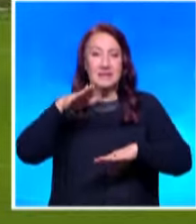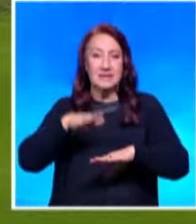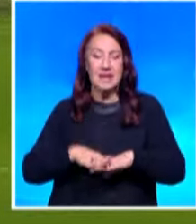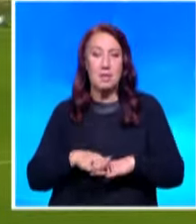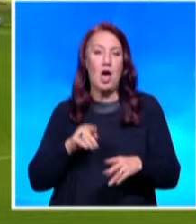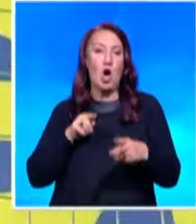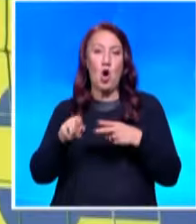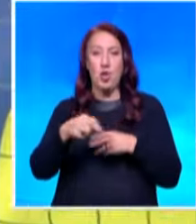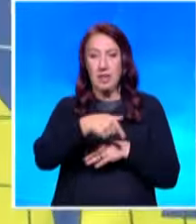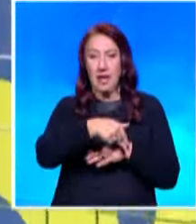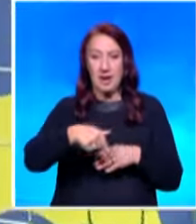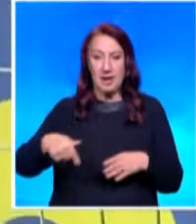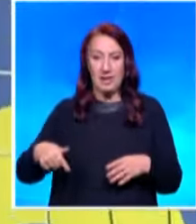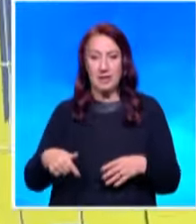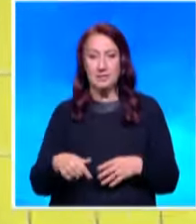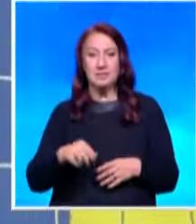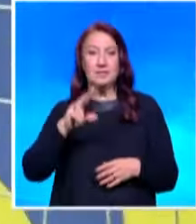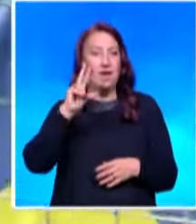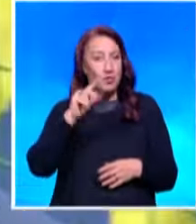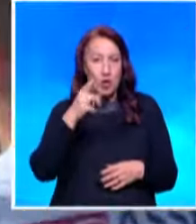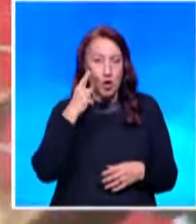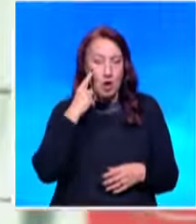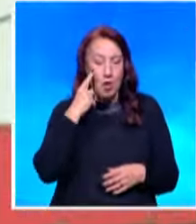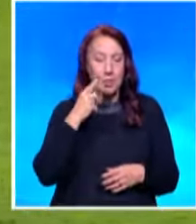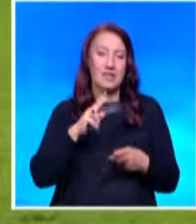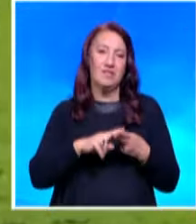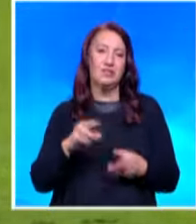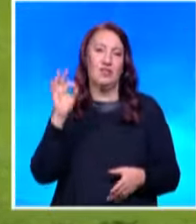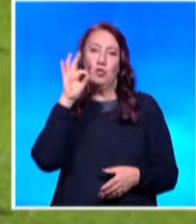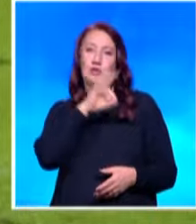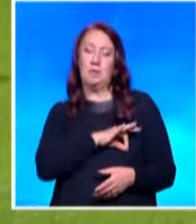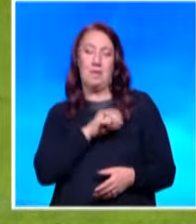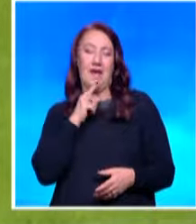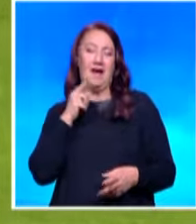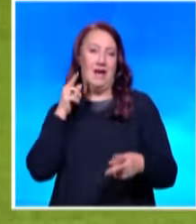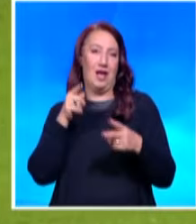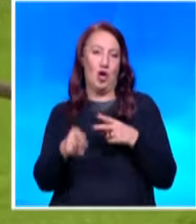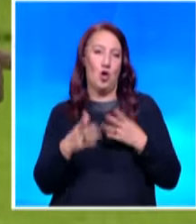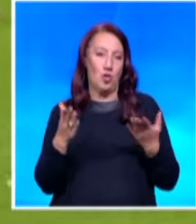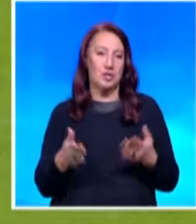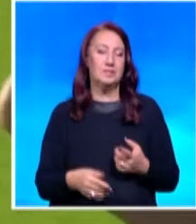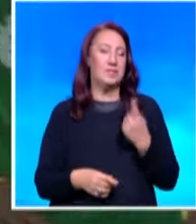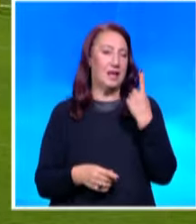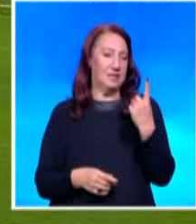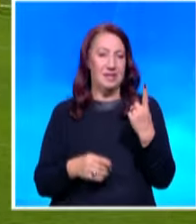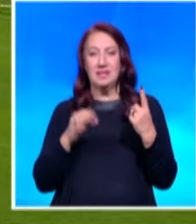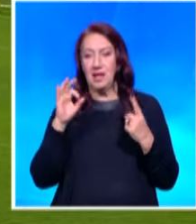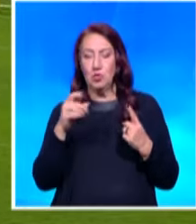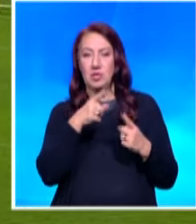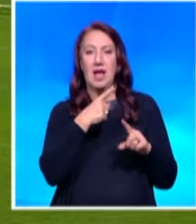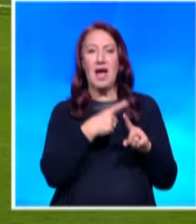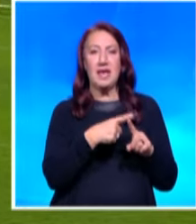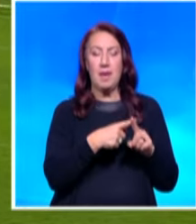спасяването си. При повторния си опит Вълчев преодоля Петков, който пак хвана ъгъла му. С победата с 1-0 Хебър е 8-ми, а Славия е